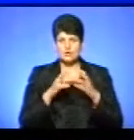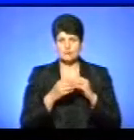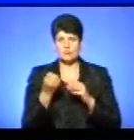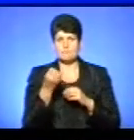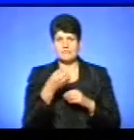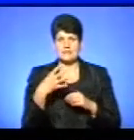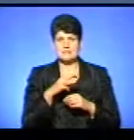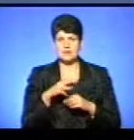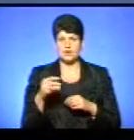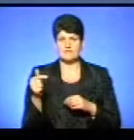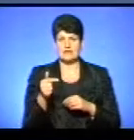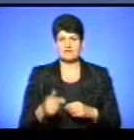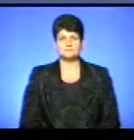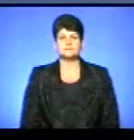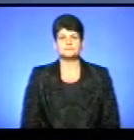15 мільйонів гривень.